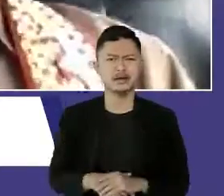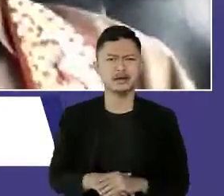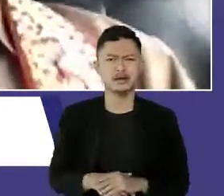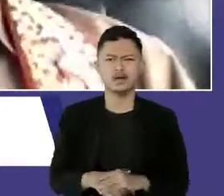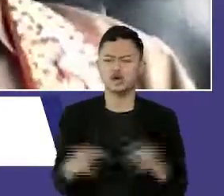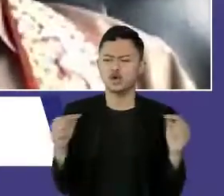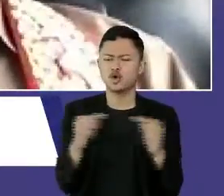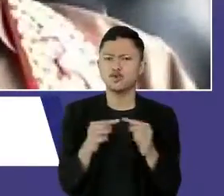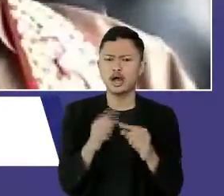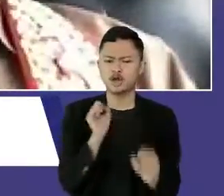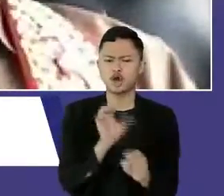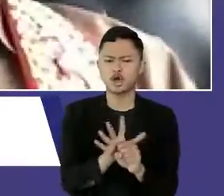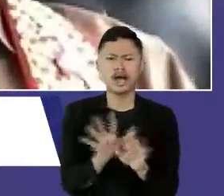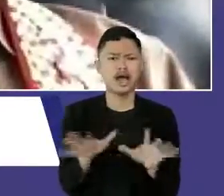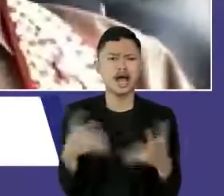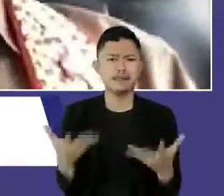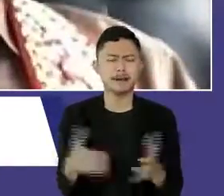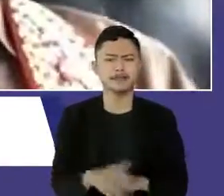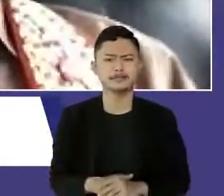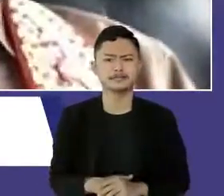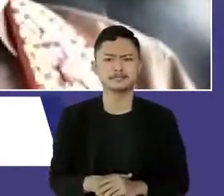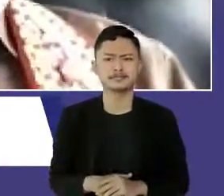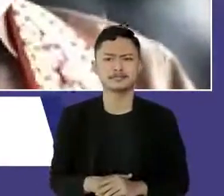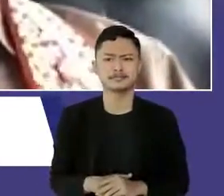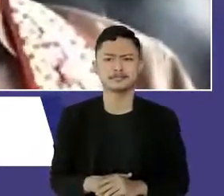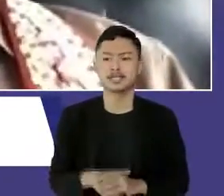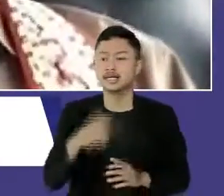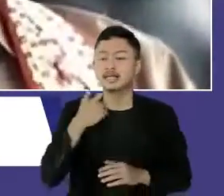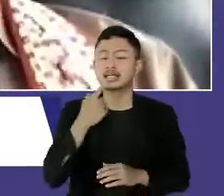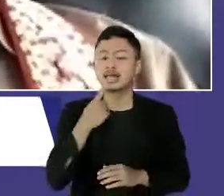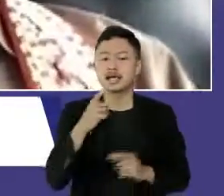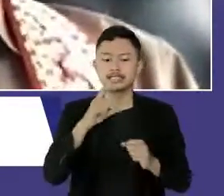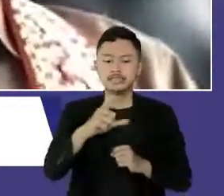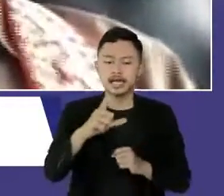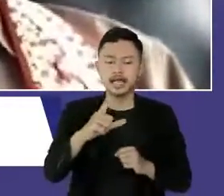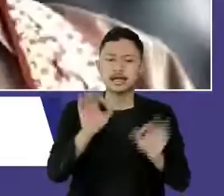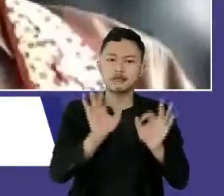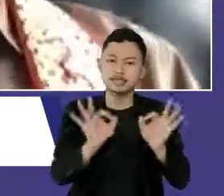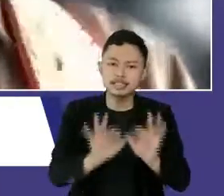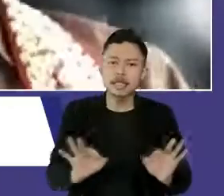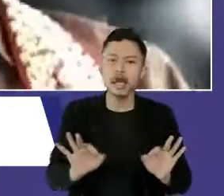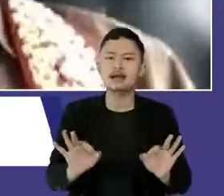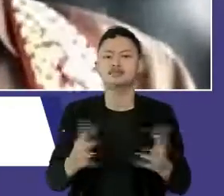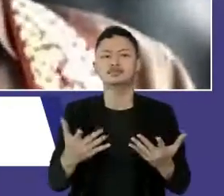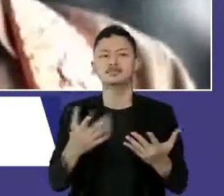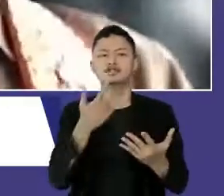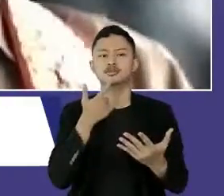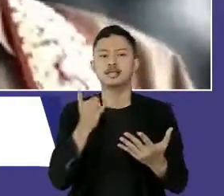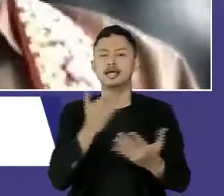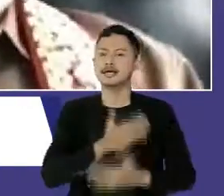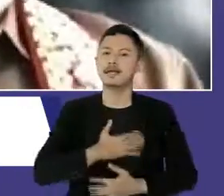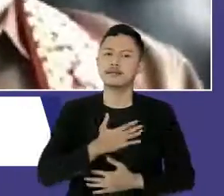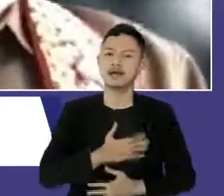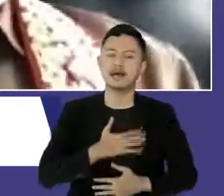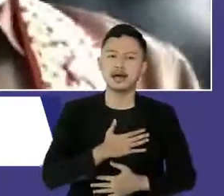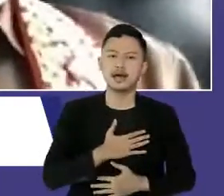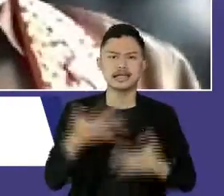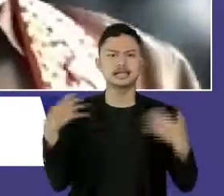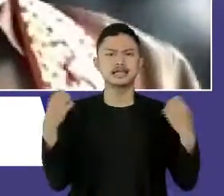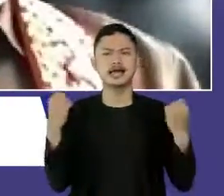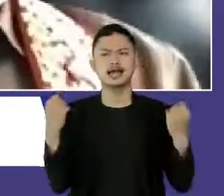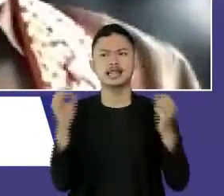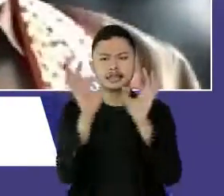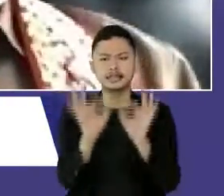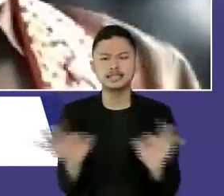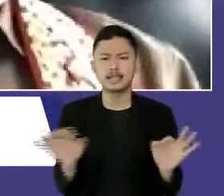apa kaitannya dengan pandemi COVID-19, itu kan cleanliness, health, safety, dan environment sustainability. Silakan